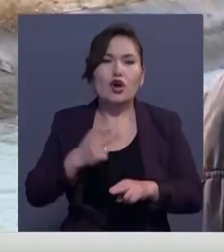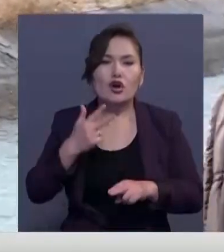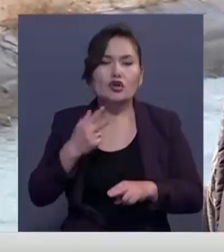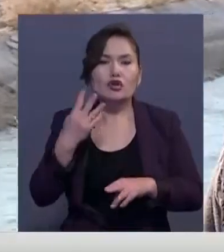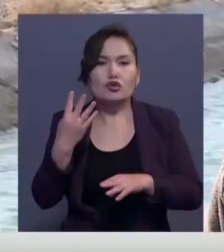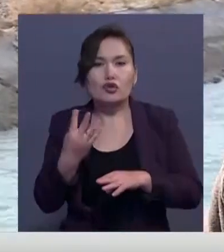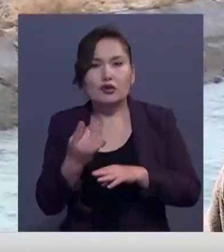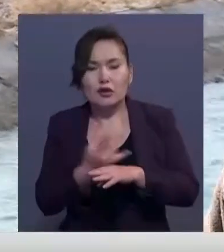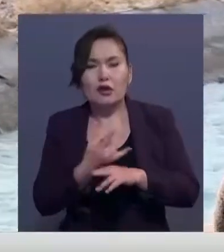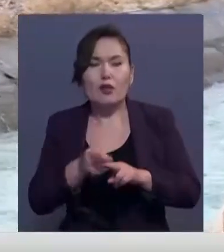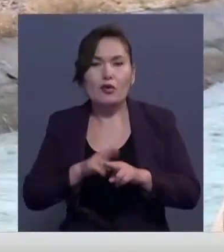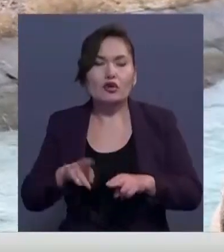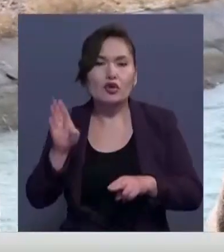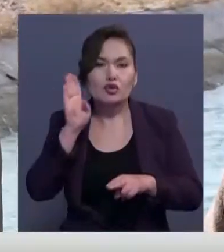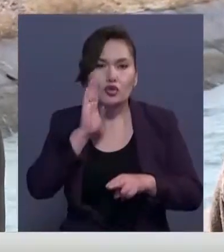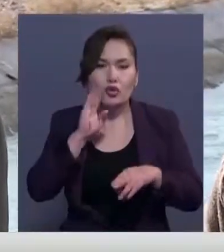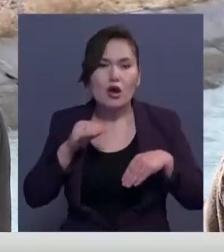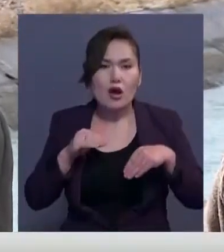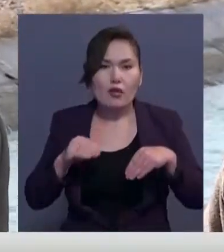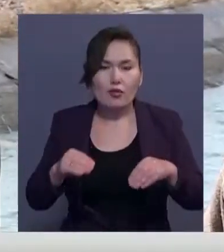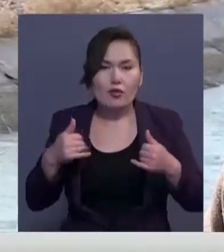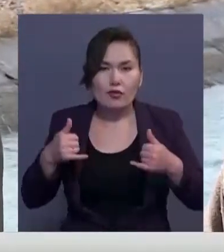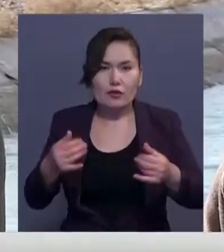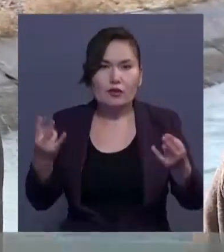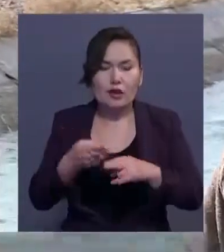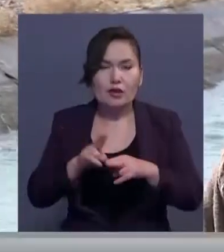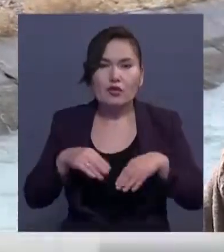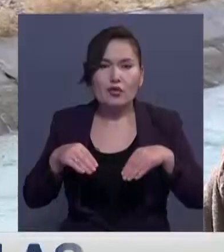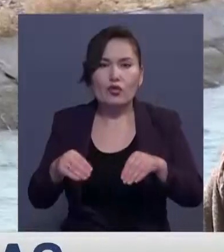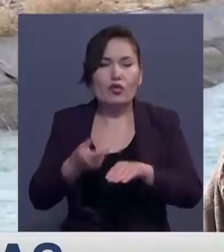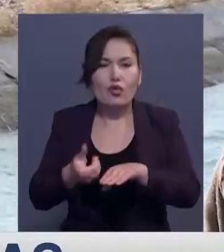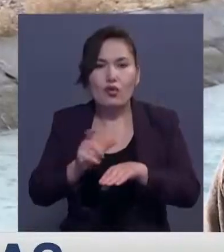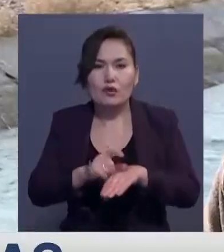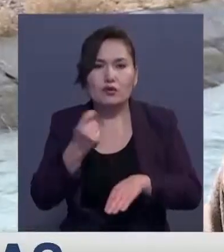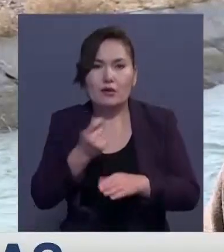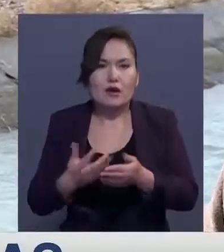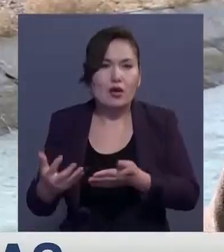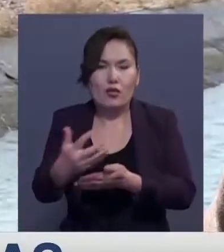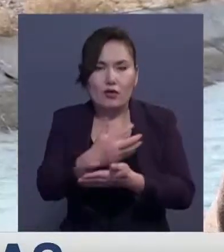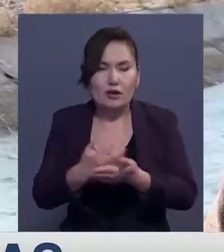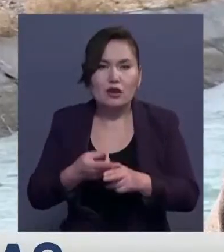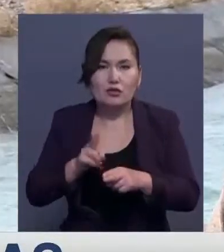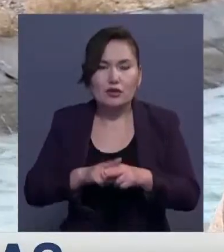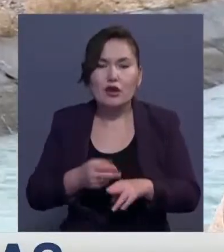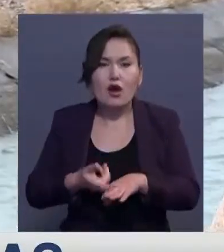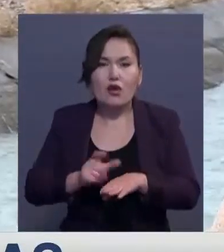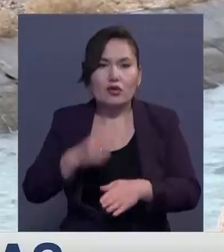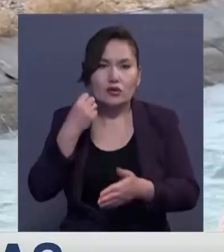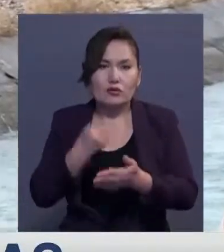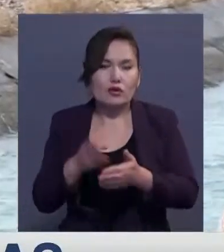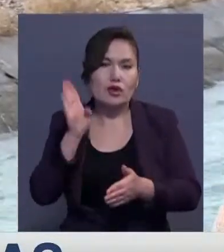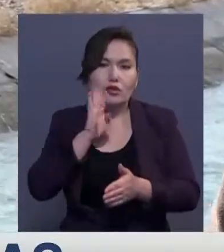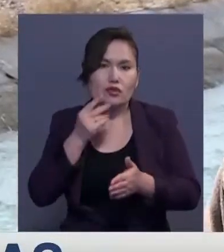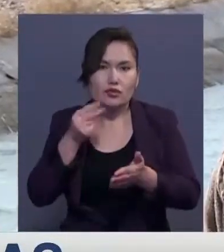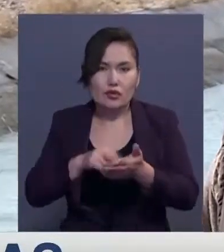ең көп 5 рет ұстап жатырмыз. Уже урожай жоқ, урожай қымбат үшін солай болды. Сол үшін жерлер,